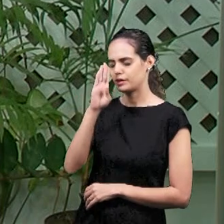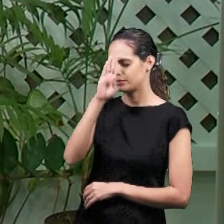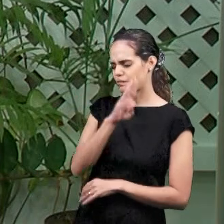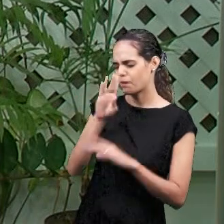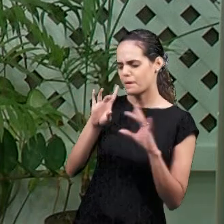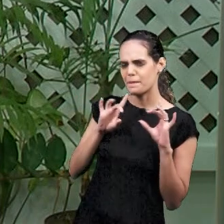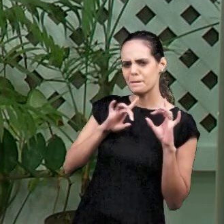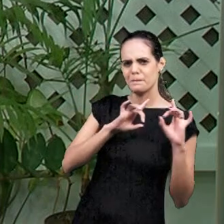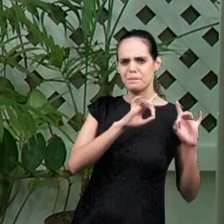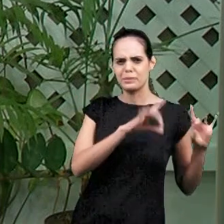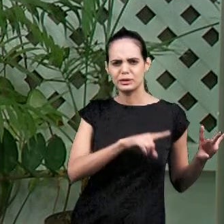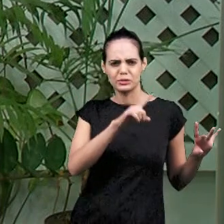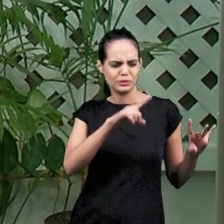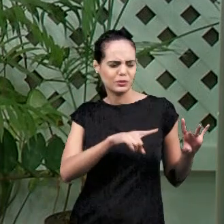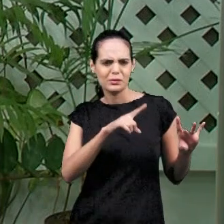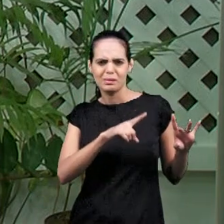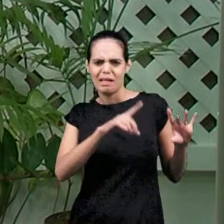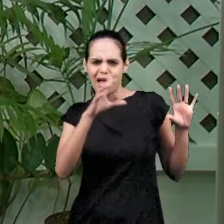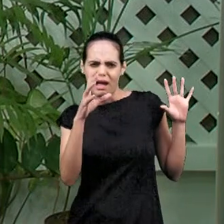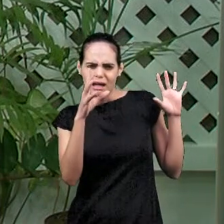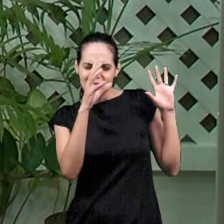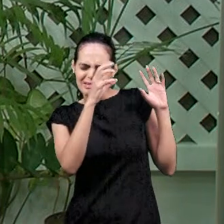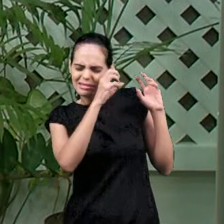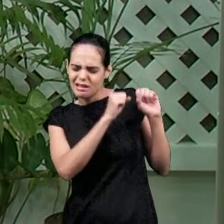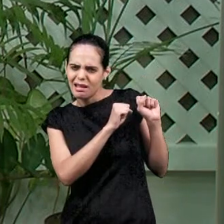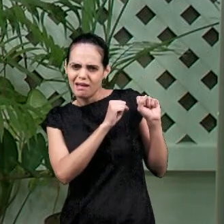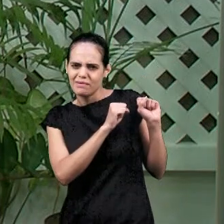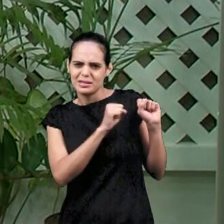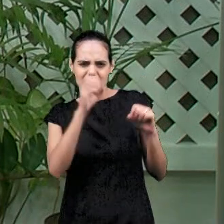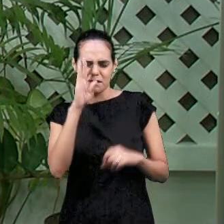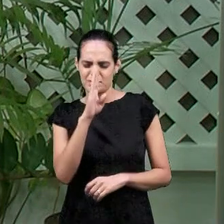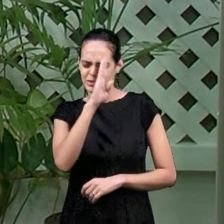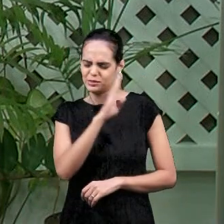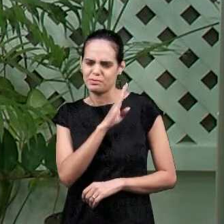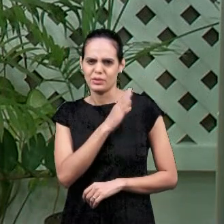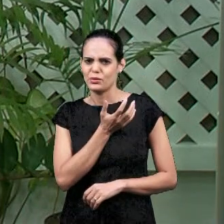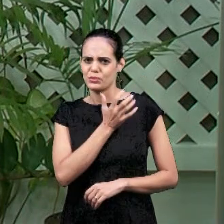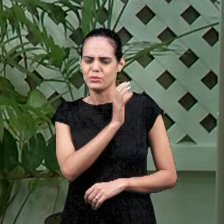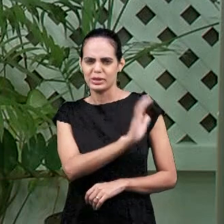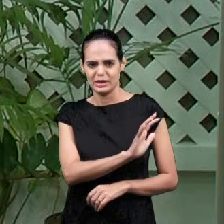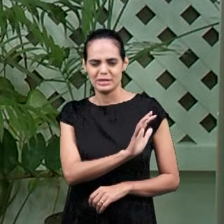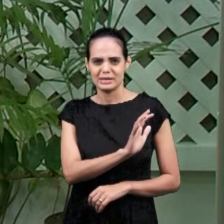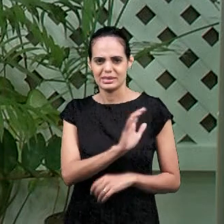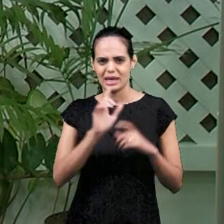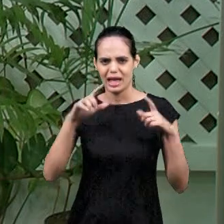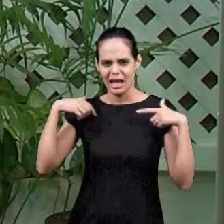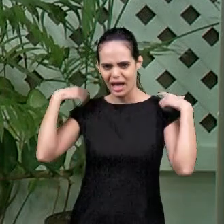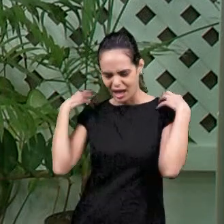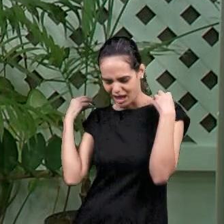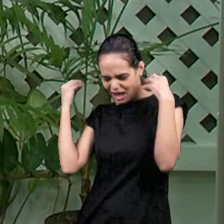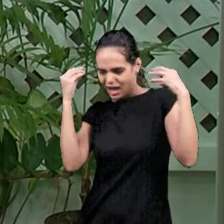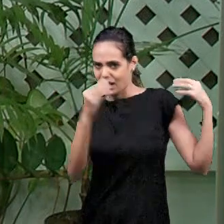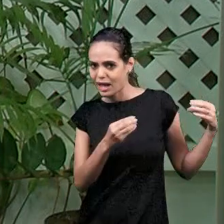il a laissé quoi? Il a laissé les ténèbres. La première chose qu'il a laissé sont les ténèbres. C'est pas